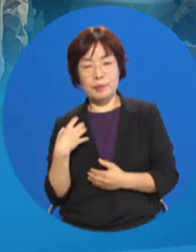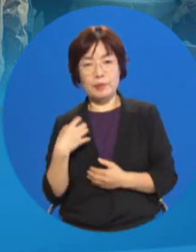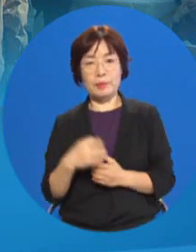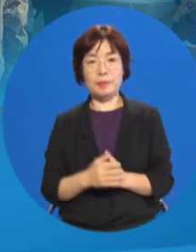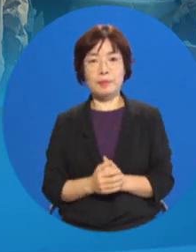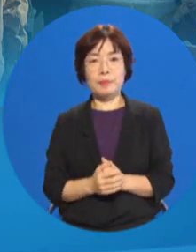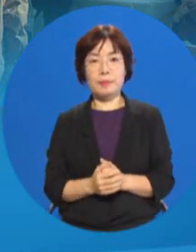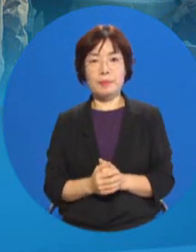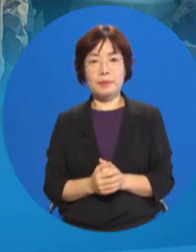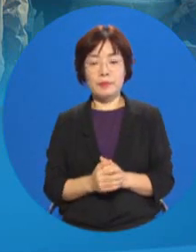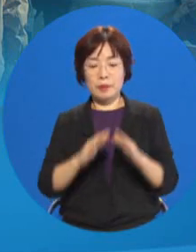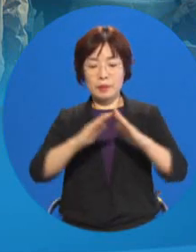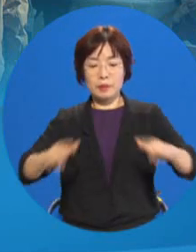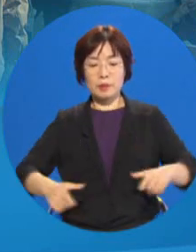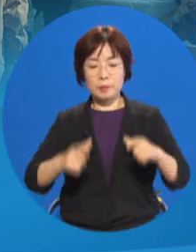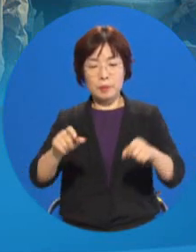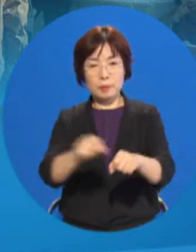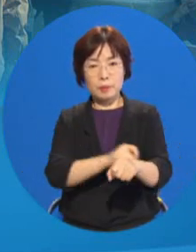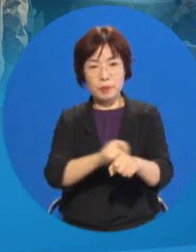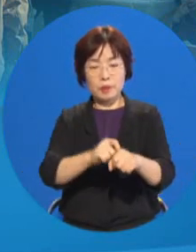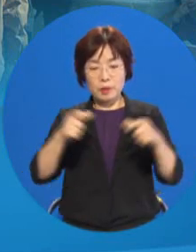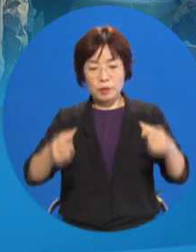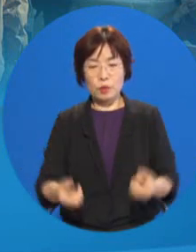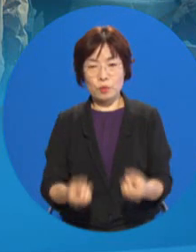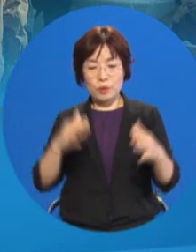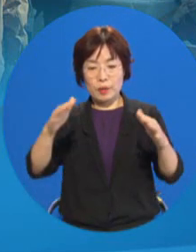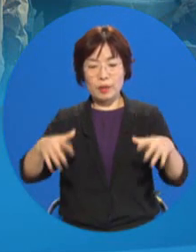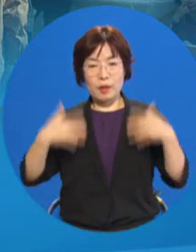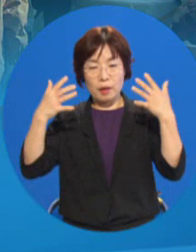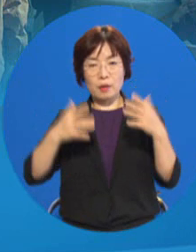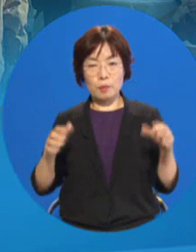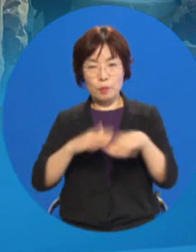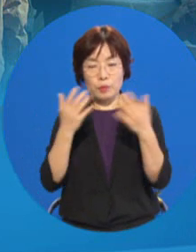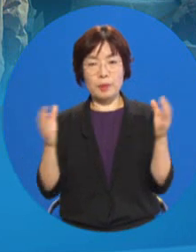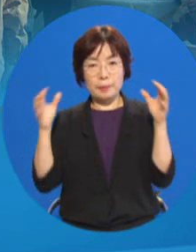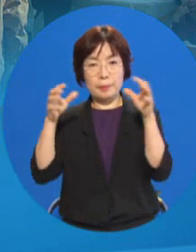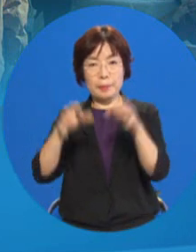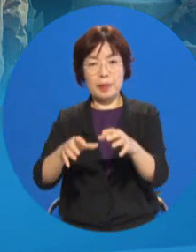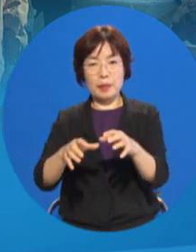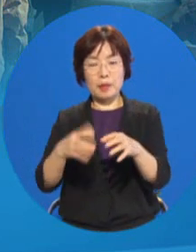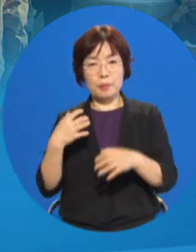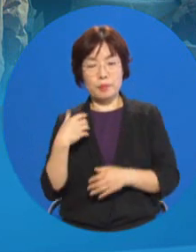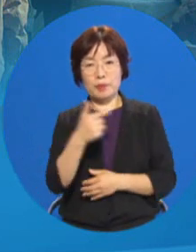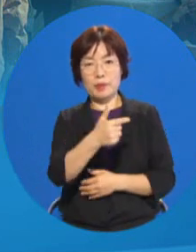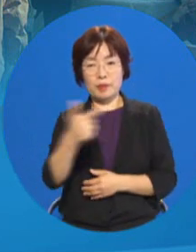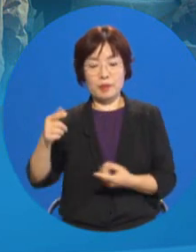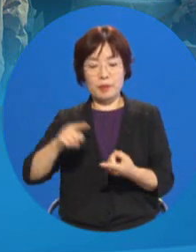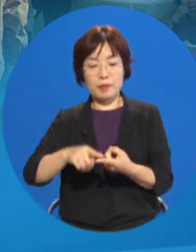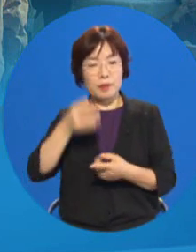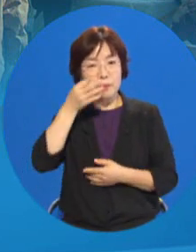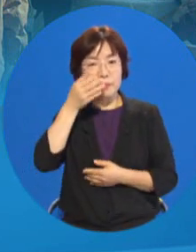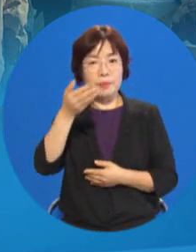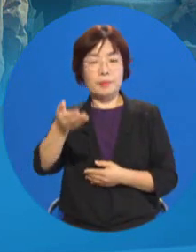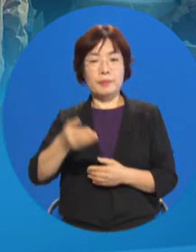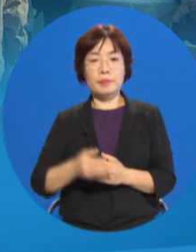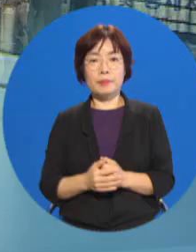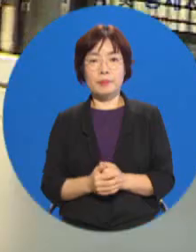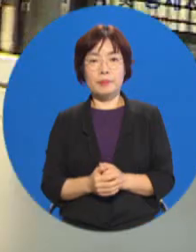상황인데요. 전남 지역은 특히 지역 축제가 가을철에 몰려 있어서 부담이 더 큽니다. 양현승 기자가